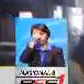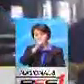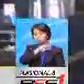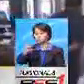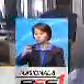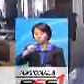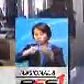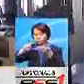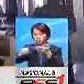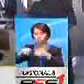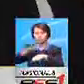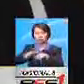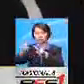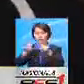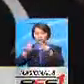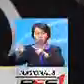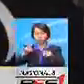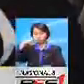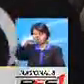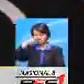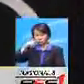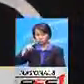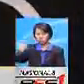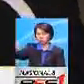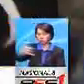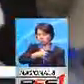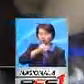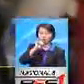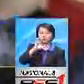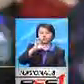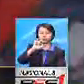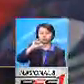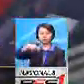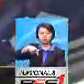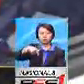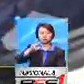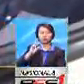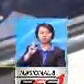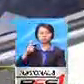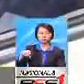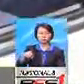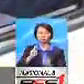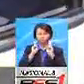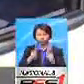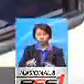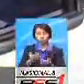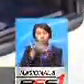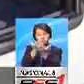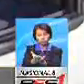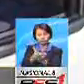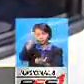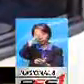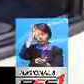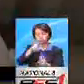dan membuat pemeriksaan ke atas Van persendirian Thailand yang melalui icqs Rantau Panjang pihaknya terut mencadangkan supaya